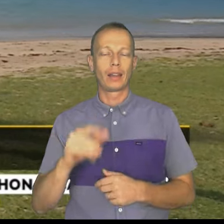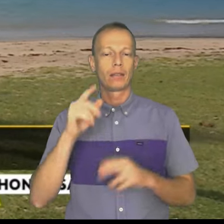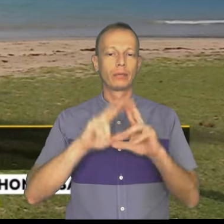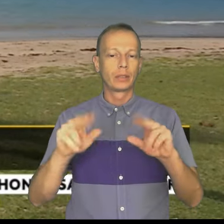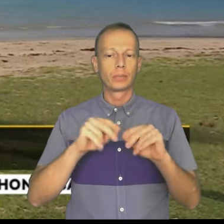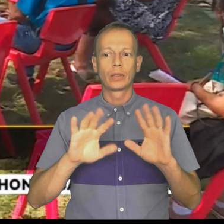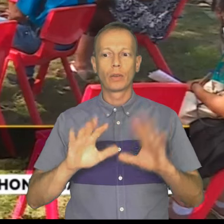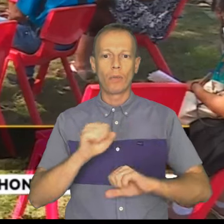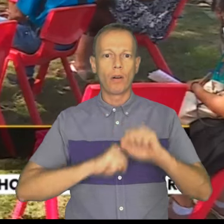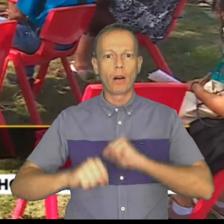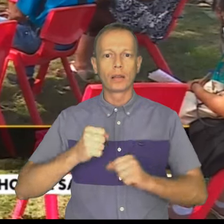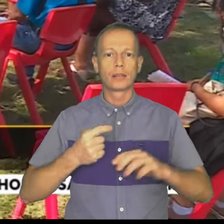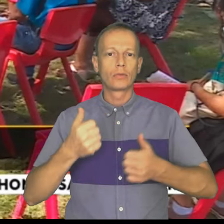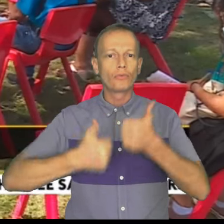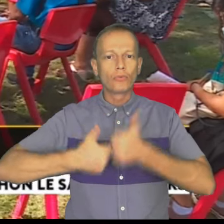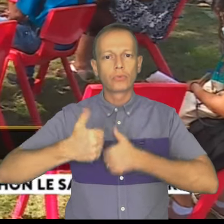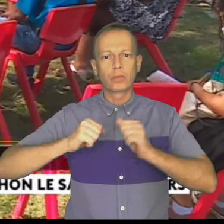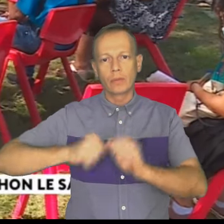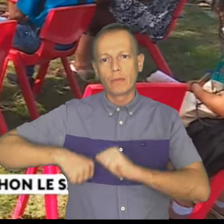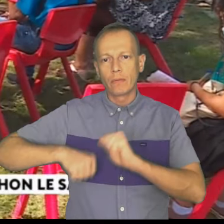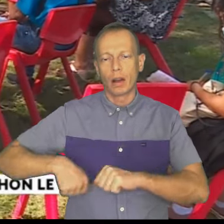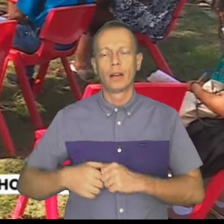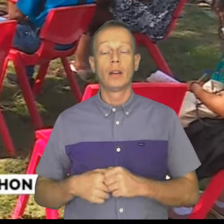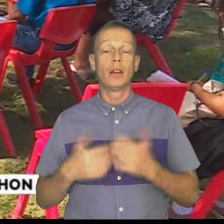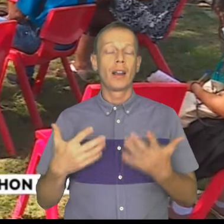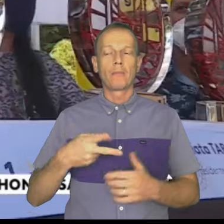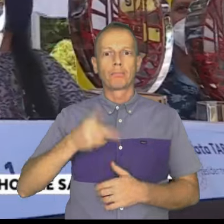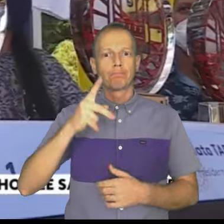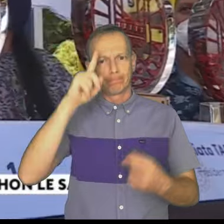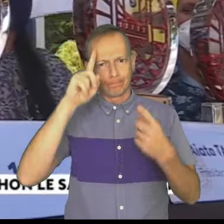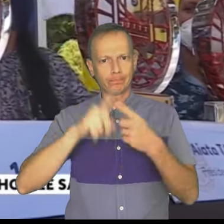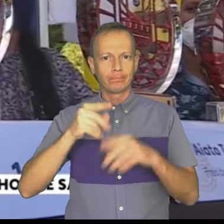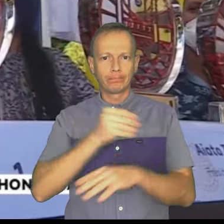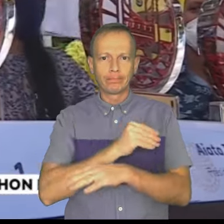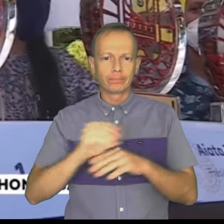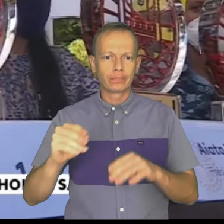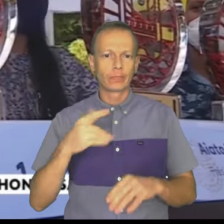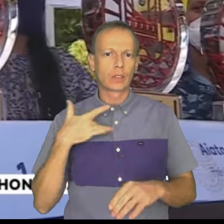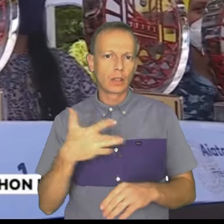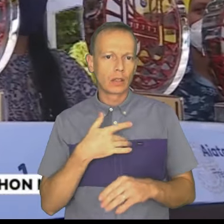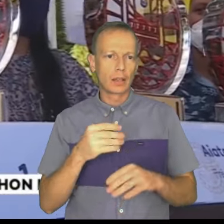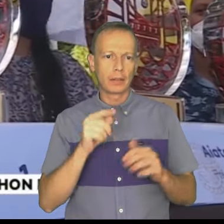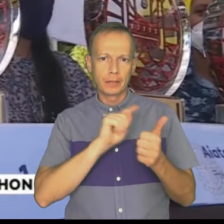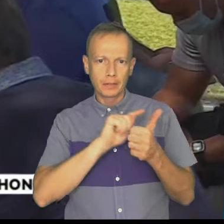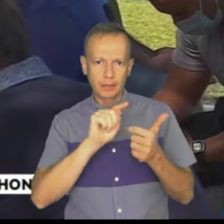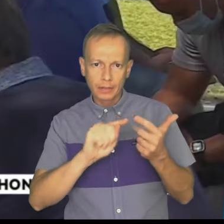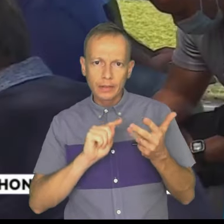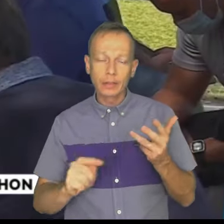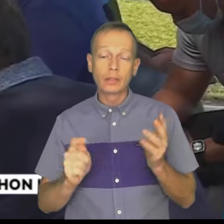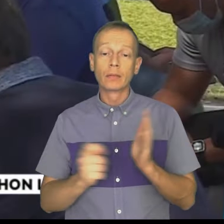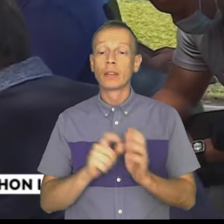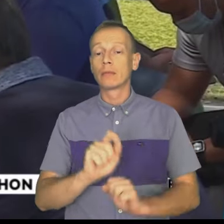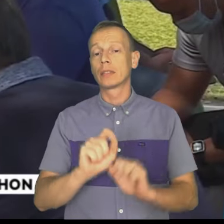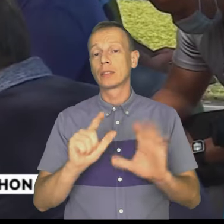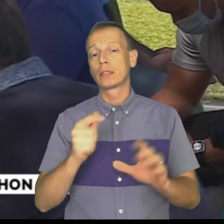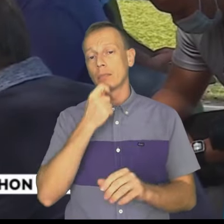Polynésie, la première. Une conférence qui a été axée sur le protocole sanitaire qui est adopté pour cette course qui va avoir lieu le 27 mars.